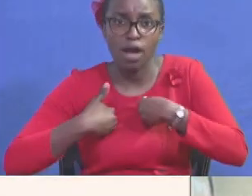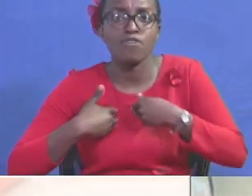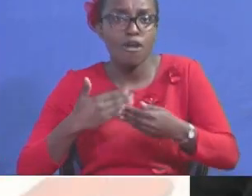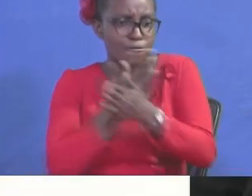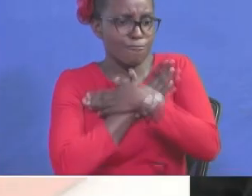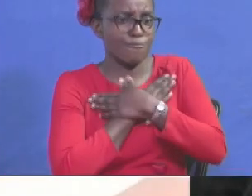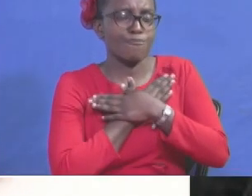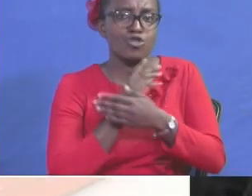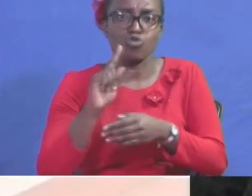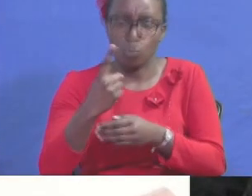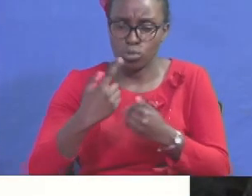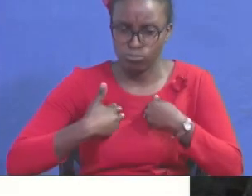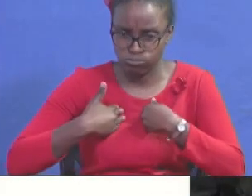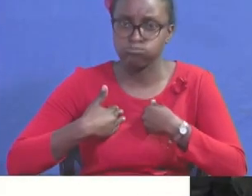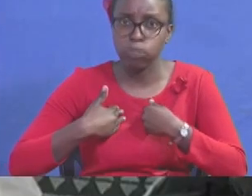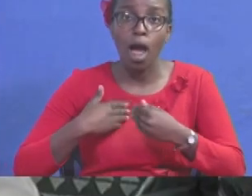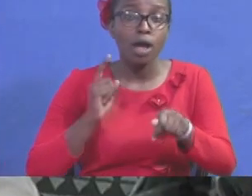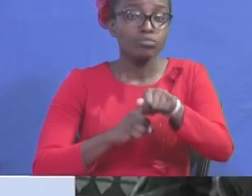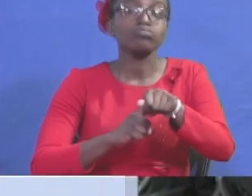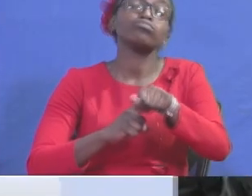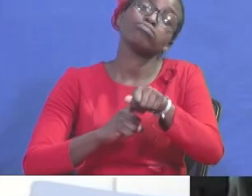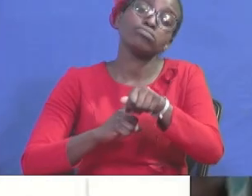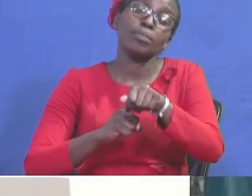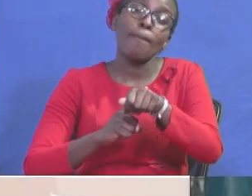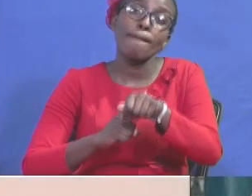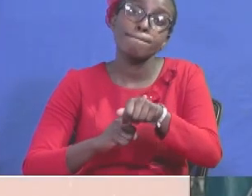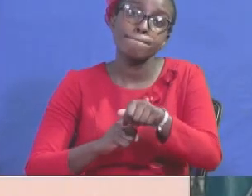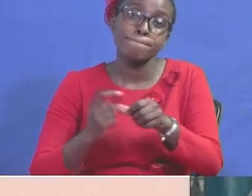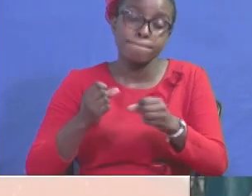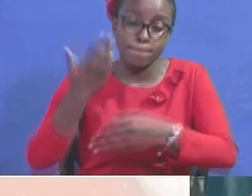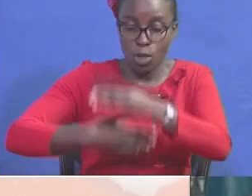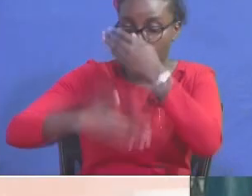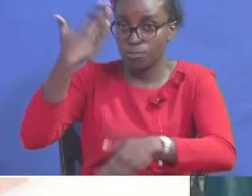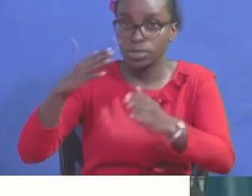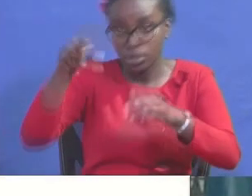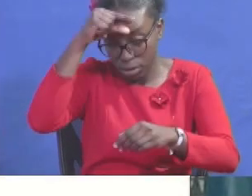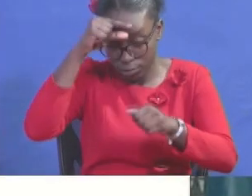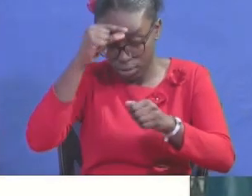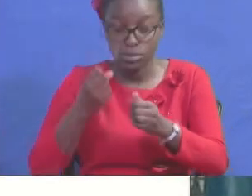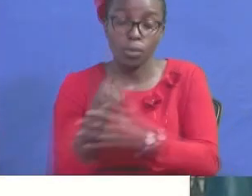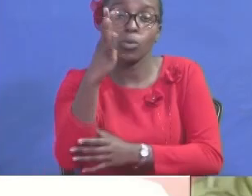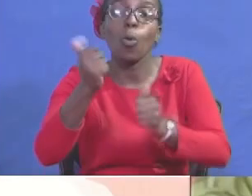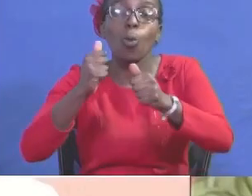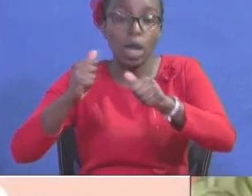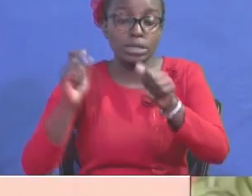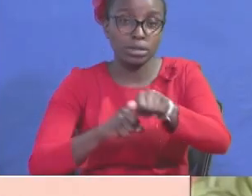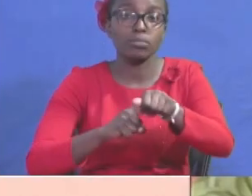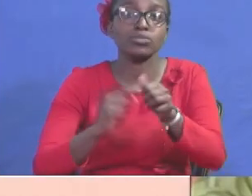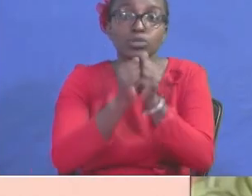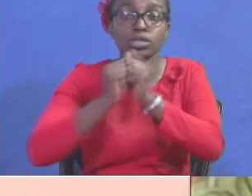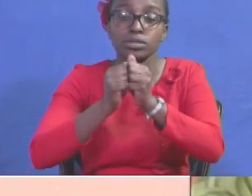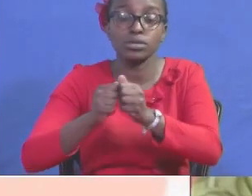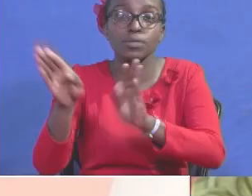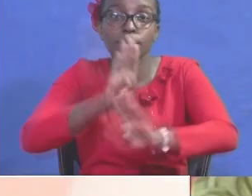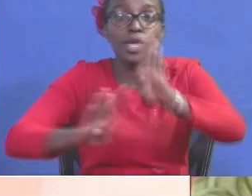to climate change. Ushirikiano mkubwa kati ya vyuo vikuu na serikali ili kukuza uwajibikaji wa pamoja katika hatua za kukabiliana na mabadiliko ya